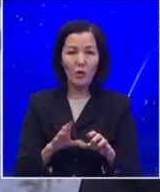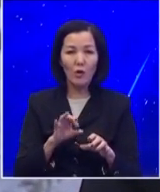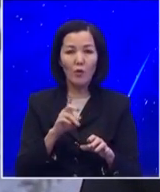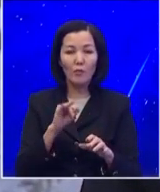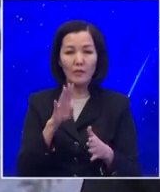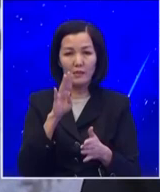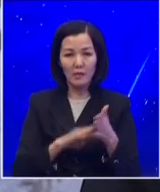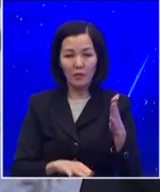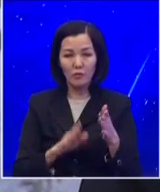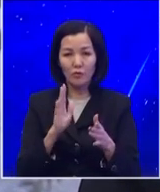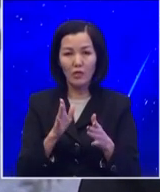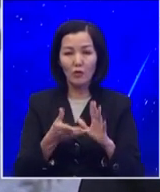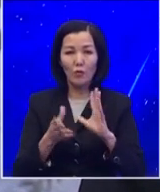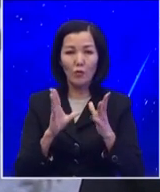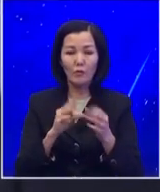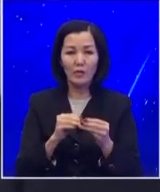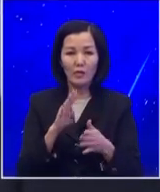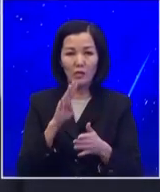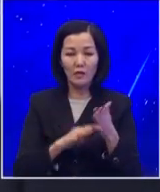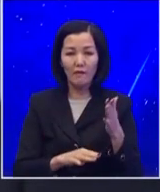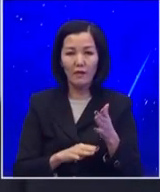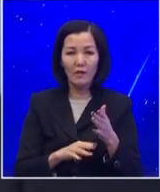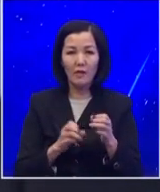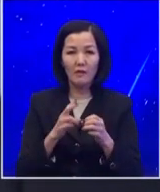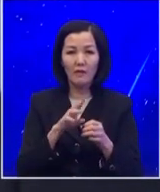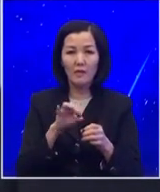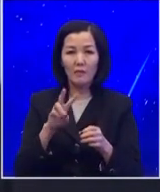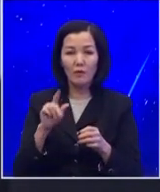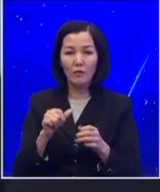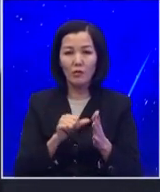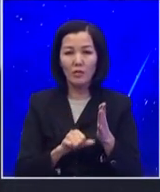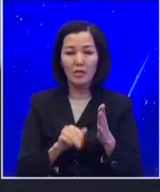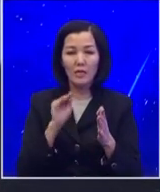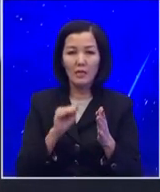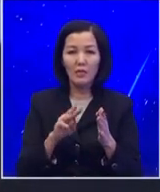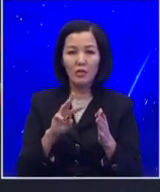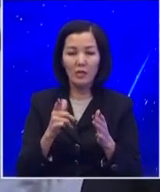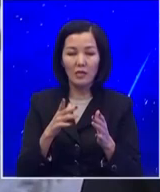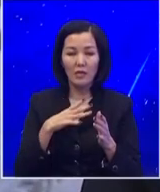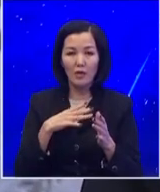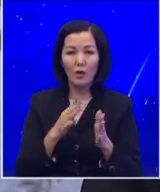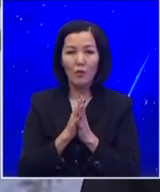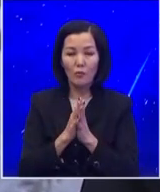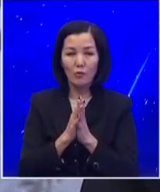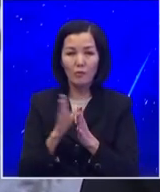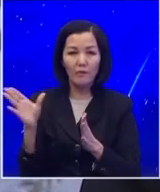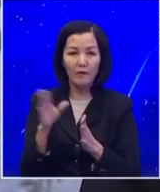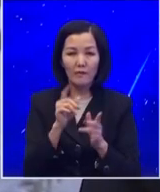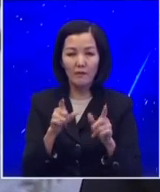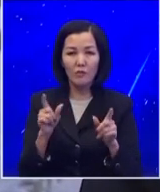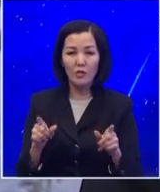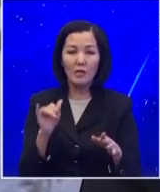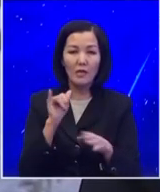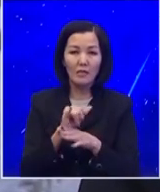административных правонарушениях. Общая сумма наложенных штрафов составила 12 060 000 тенге. Убедительная просьба ко всем жителям и